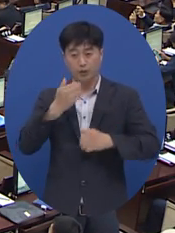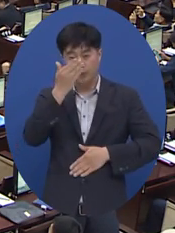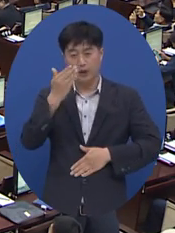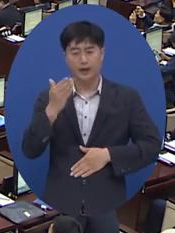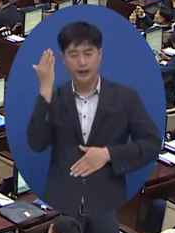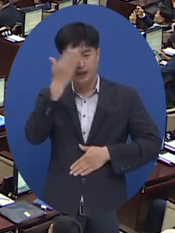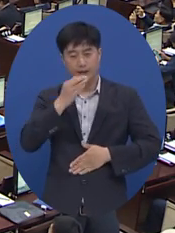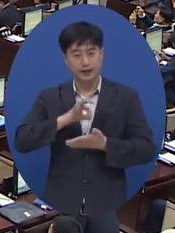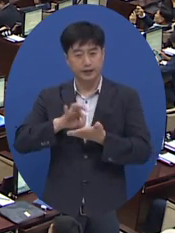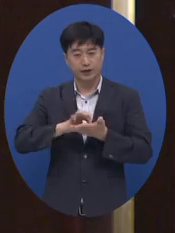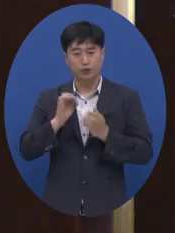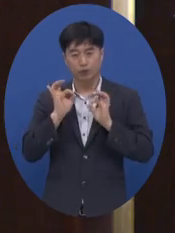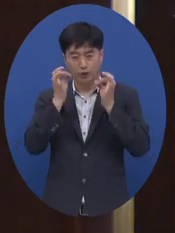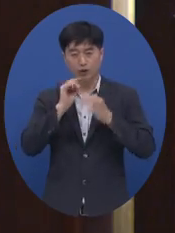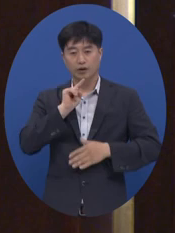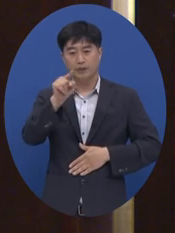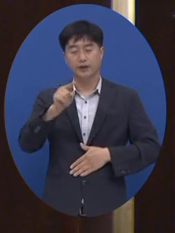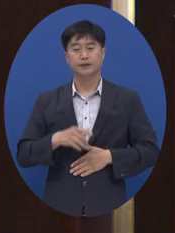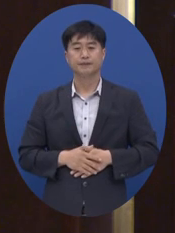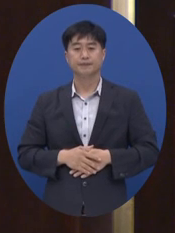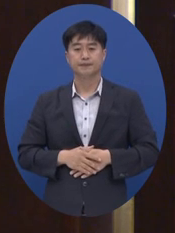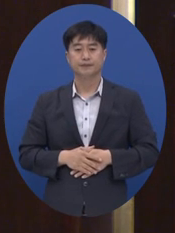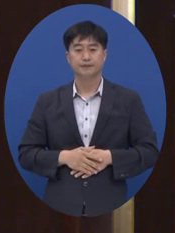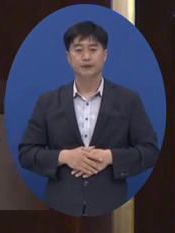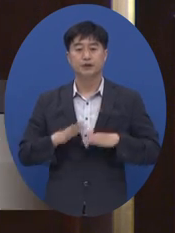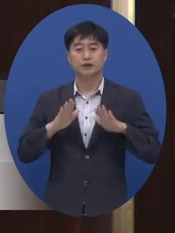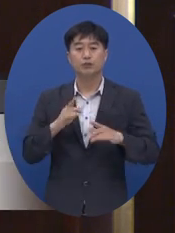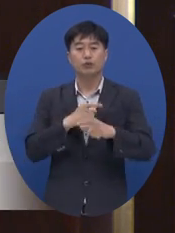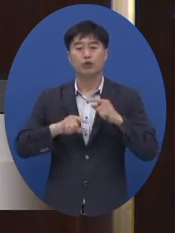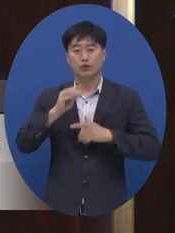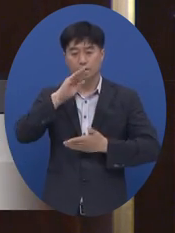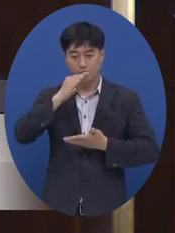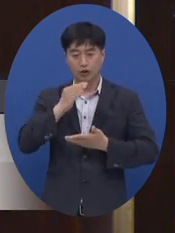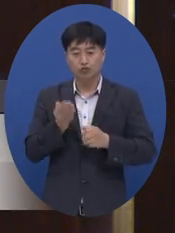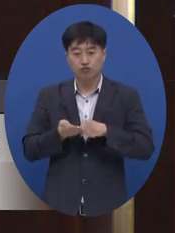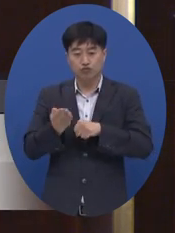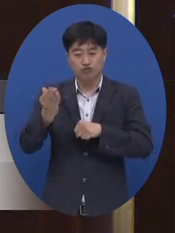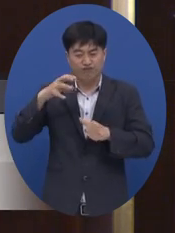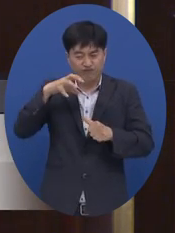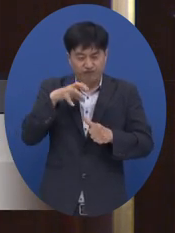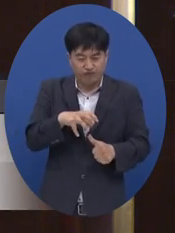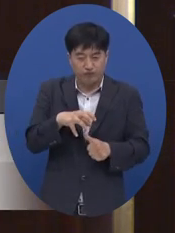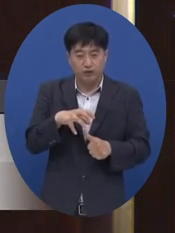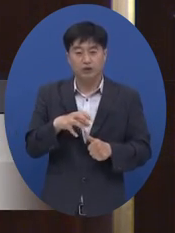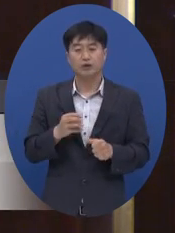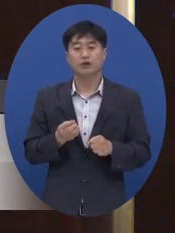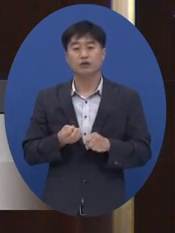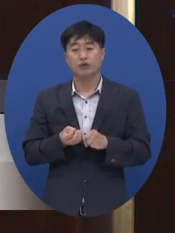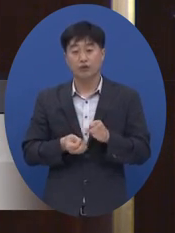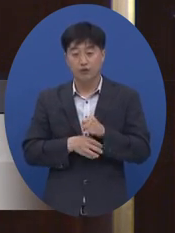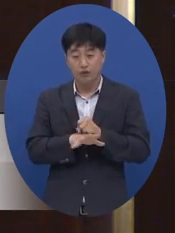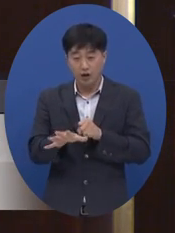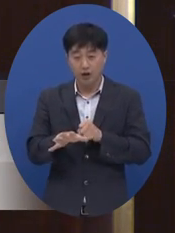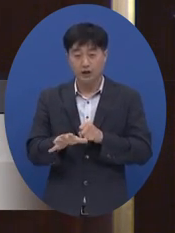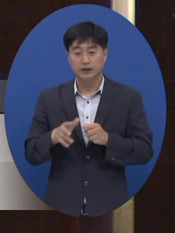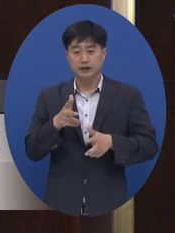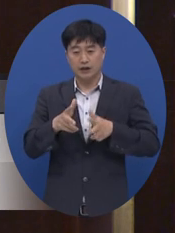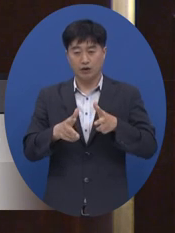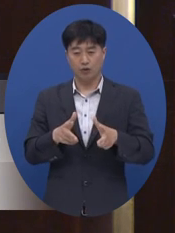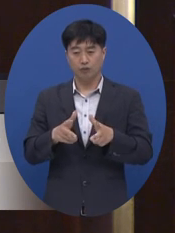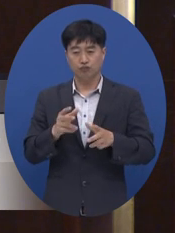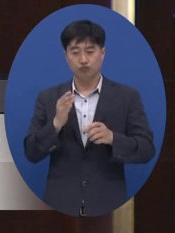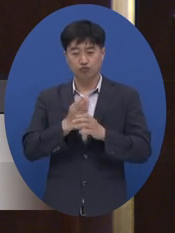없이 투명하게 집행하도록 노력하겠다고 밝혔습니다. 이번 추경 예산은 수출 규제의 여파가 미친 산업계,